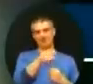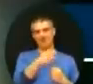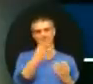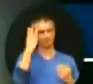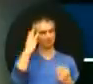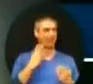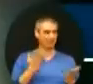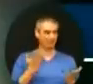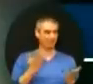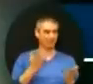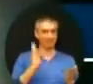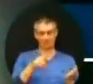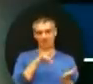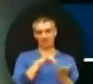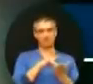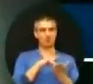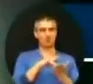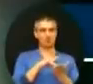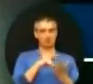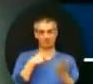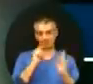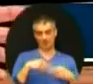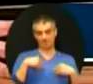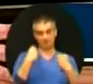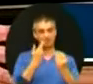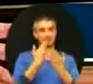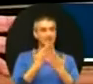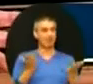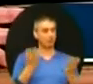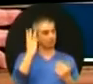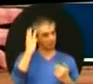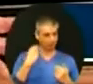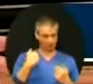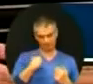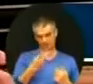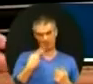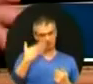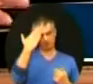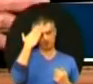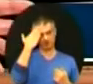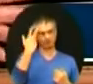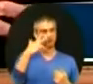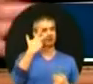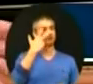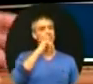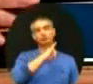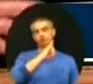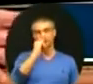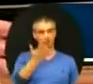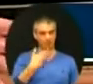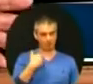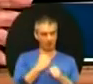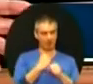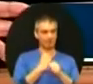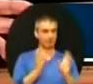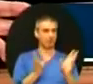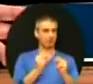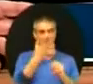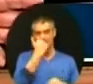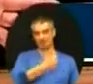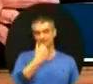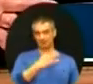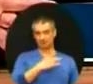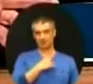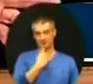שלי יחימוביץ', וכאן גם המקום שאני חייב לתת גילוי נאות, שלי ואני מכירים יותר מ-30 שנה ועבדנו יחד. אתה ואנחנו... הבוס שלי,